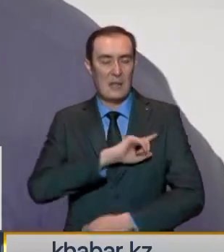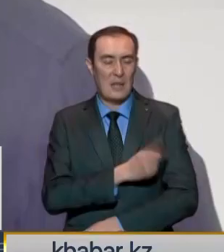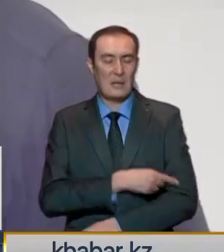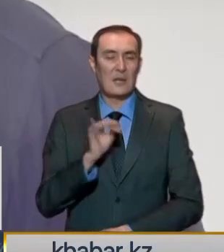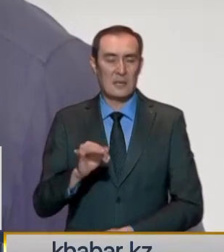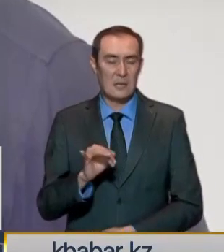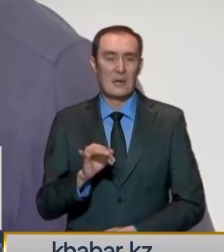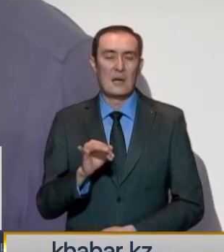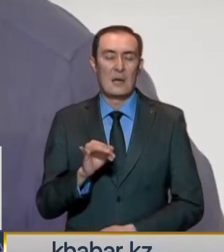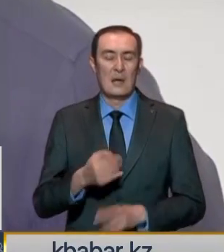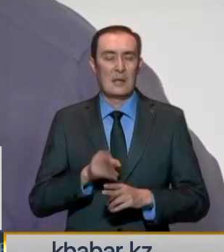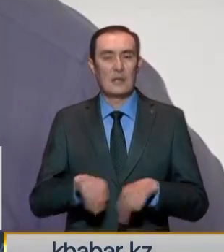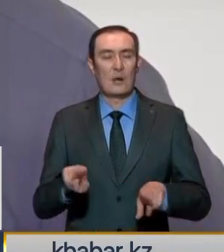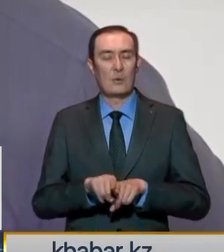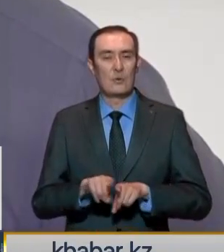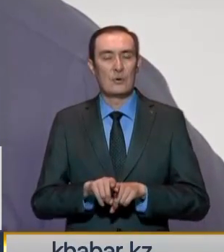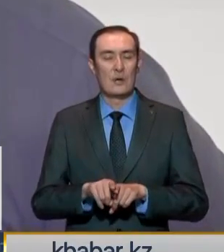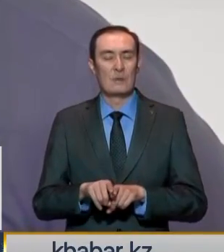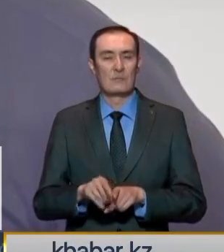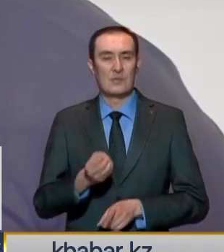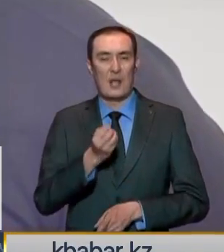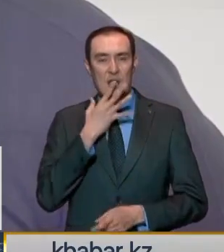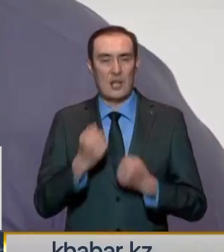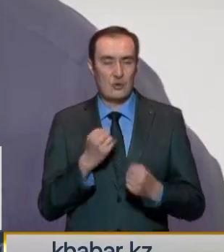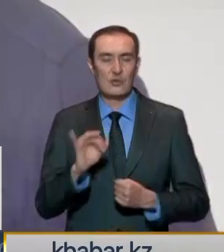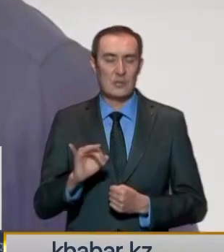Вот. И, соответственно, это такой очень надежный